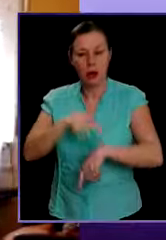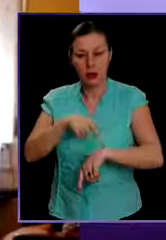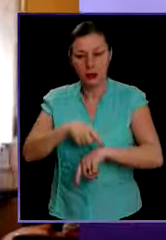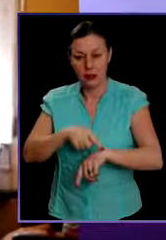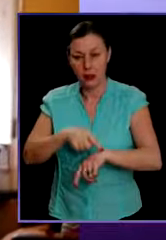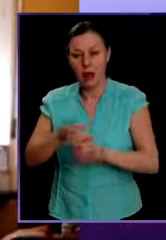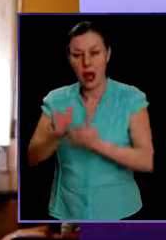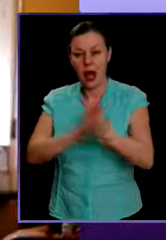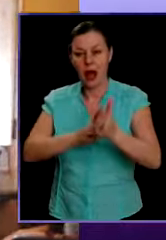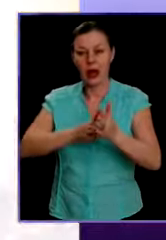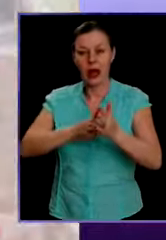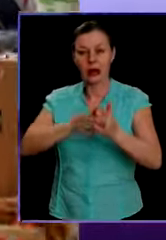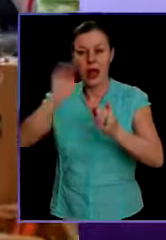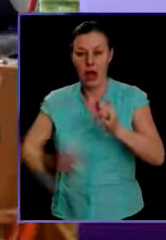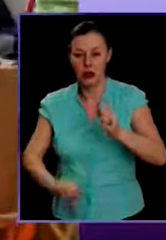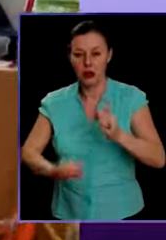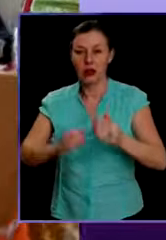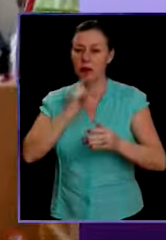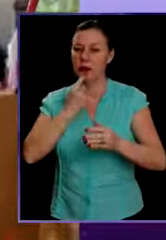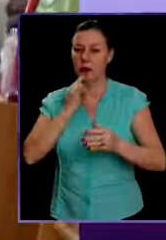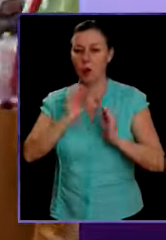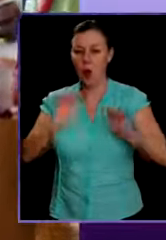ugyanakkor elkezd esni a cukrot.